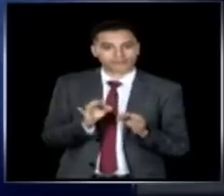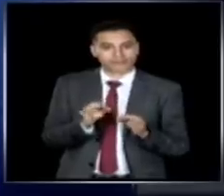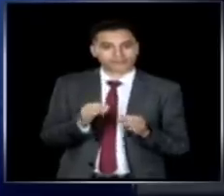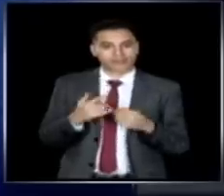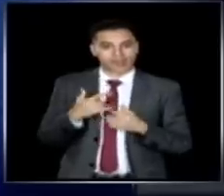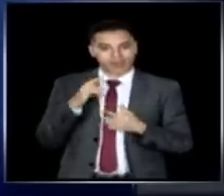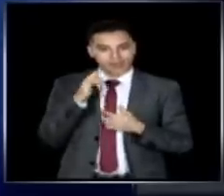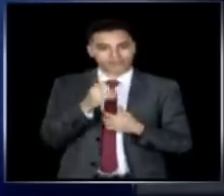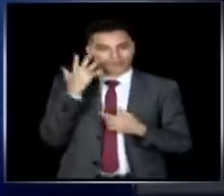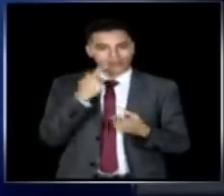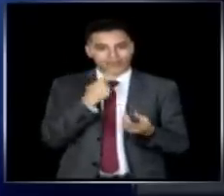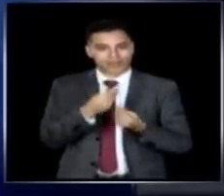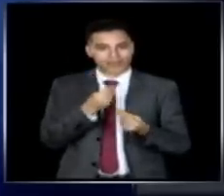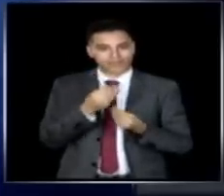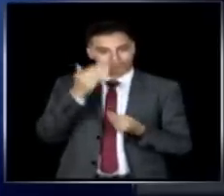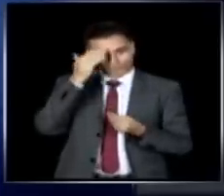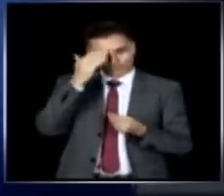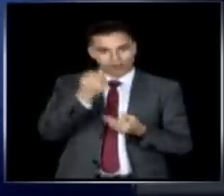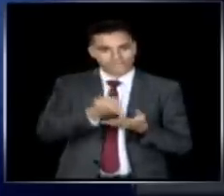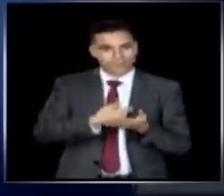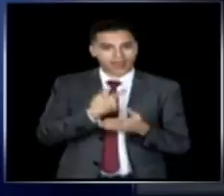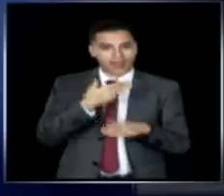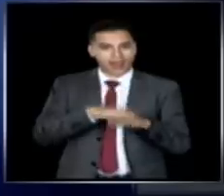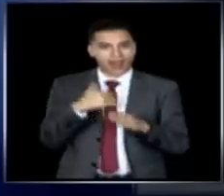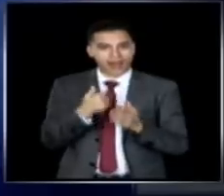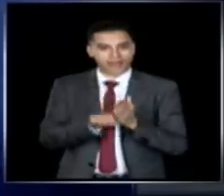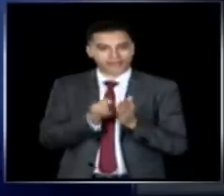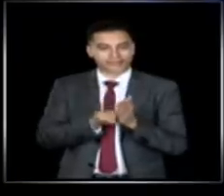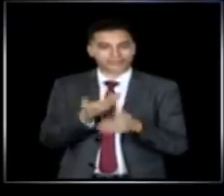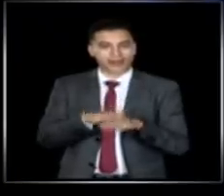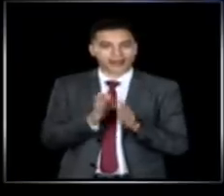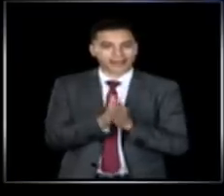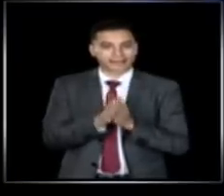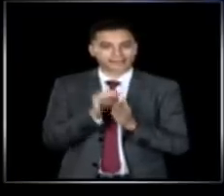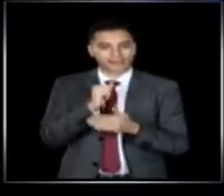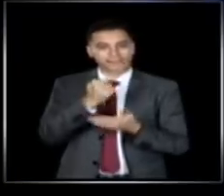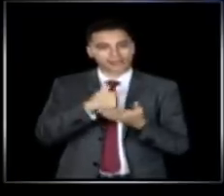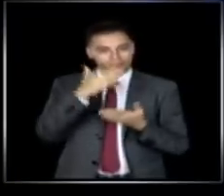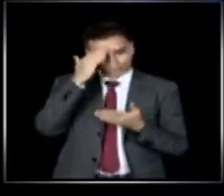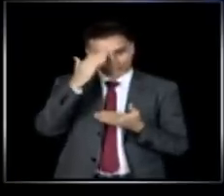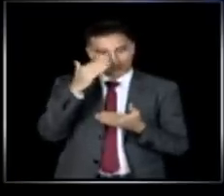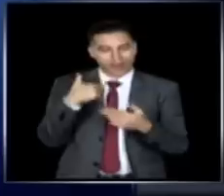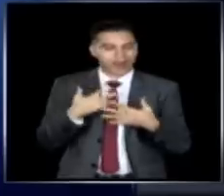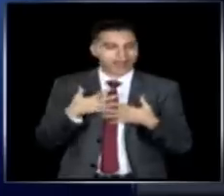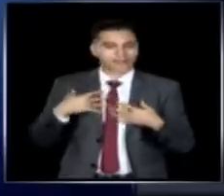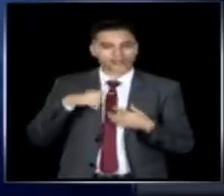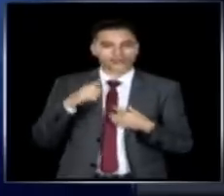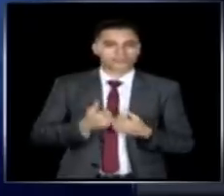مرة كلام، دخل شكرني على ريفيو كنت كاتباه للكتاب بتاعه، ودخل شكرني، والحقيقة ده كان أسعد يوم